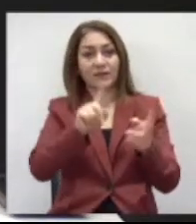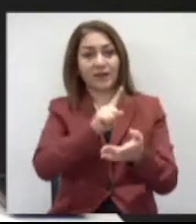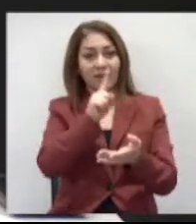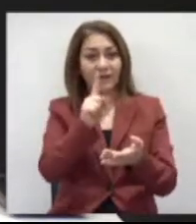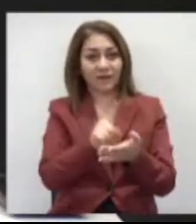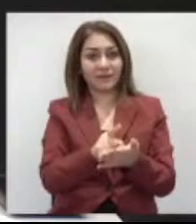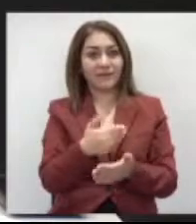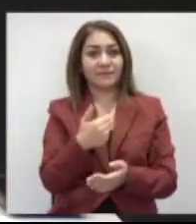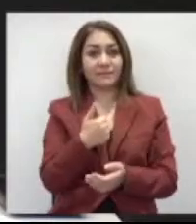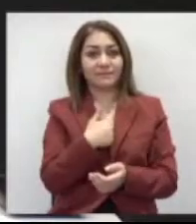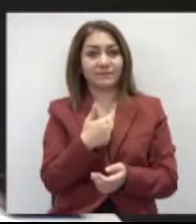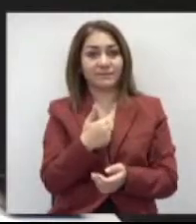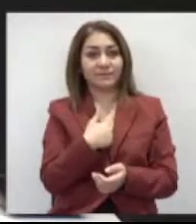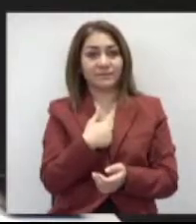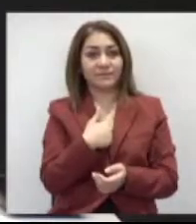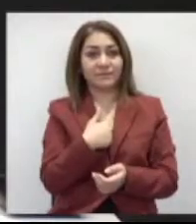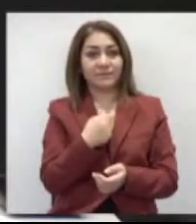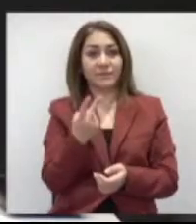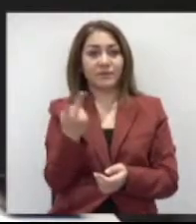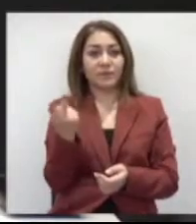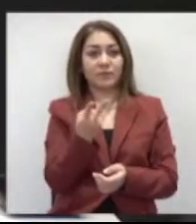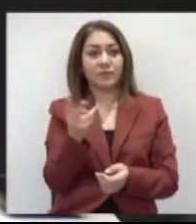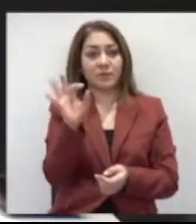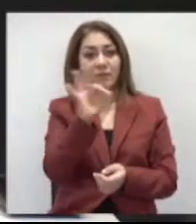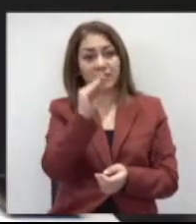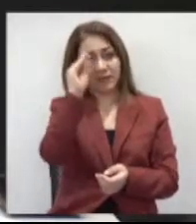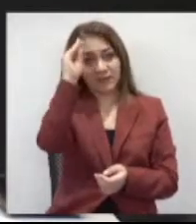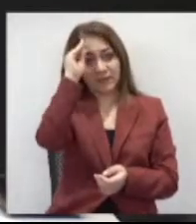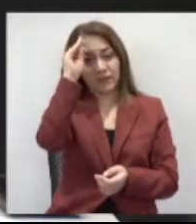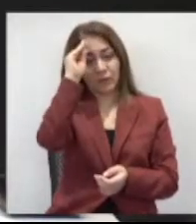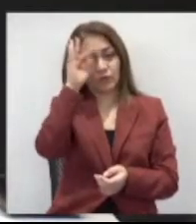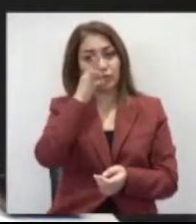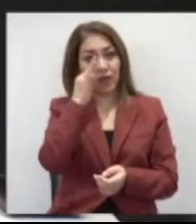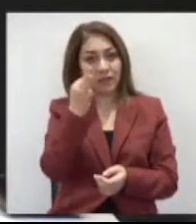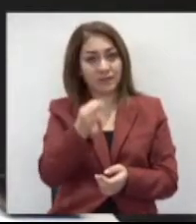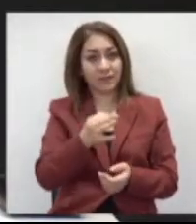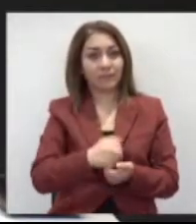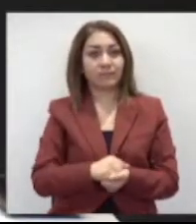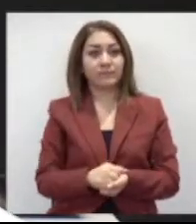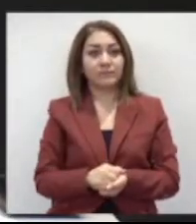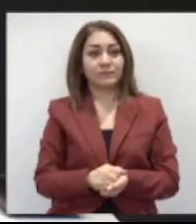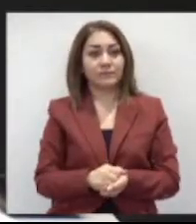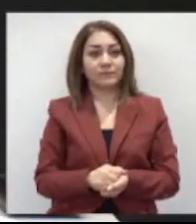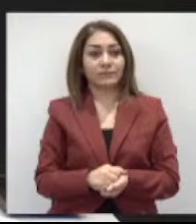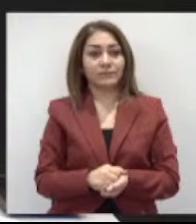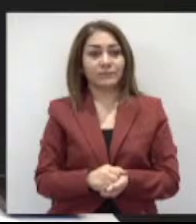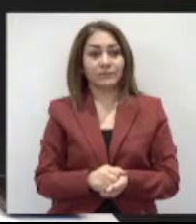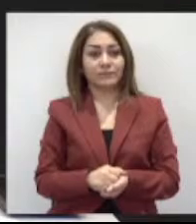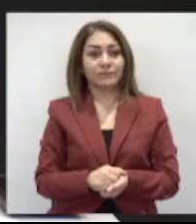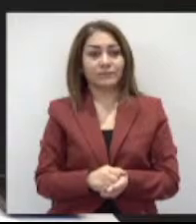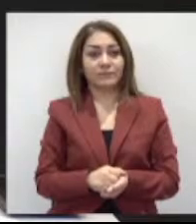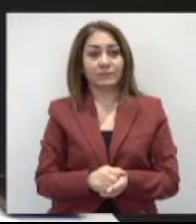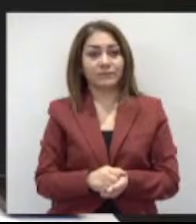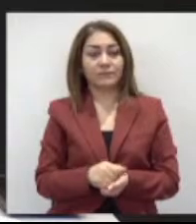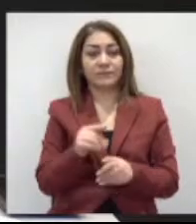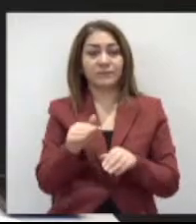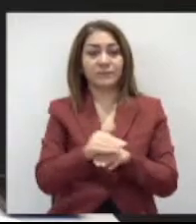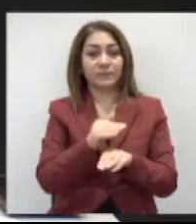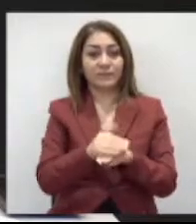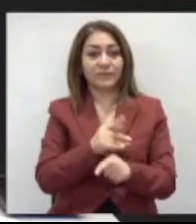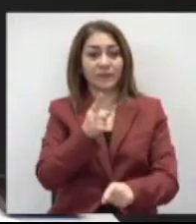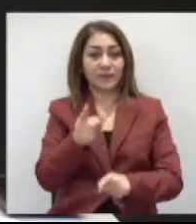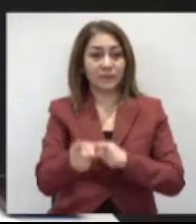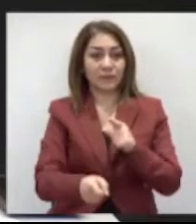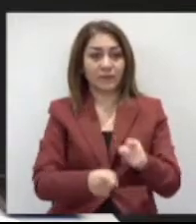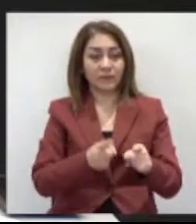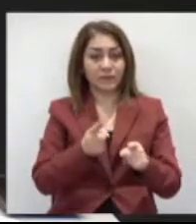ես կցանկանայի, որ դուք սրա վերաբերյալ ձեր դիրքորոշումը արտահայտեիք։ Մենք ձեր այս բարեփոխումների ուղությունների մեջ,